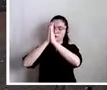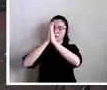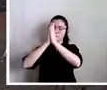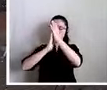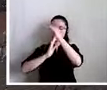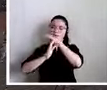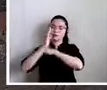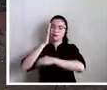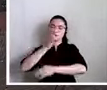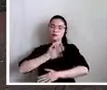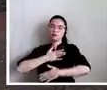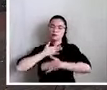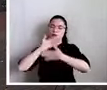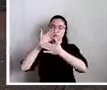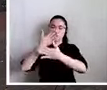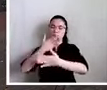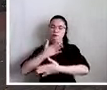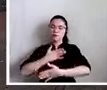kalipay o gumpang